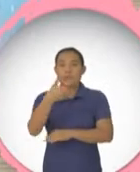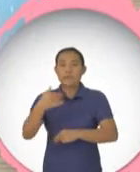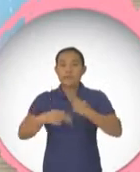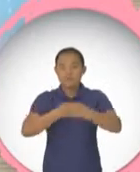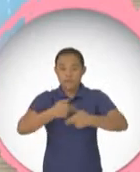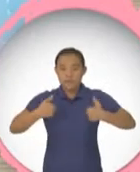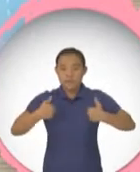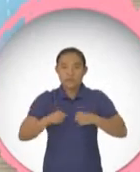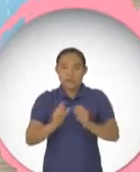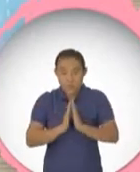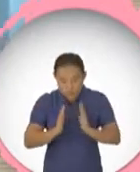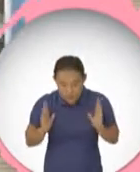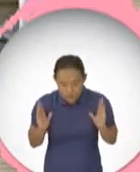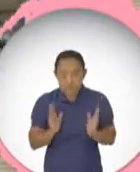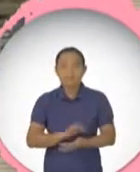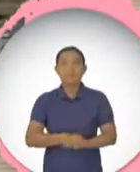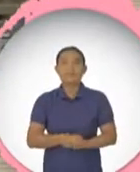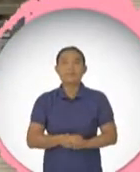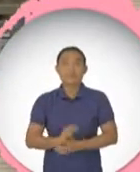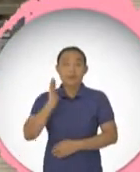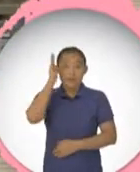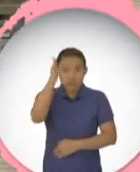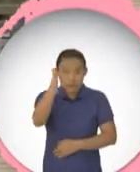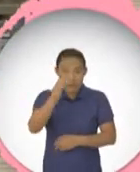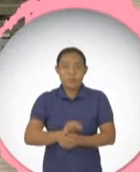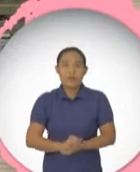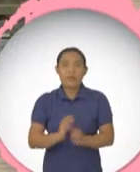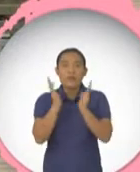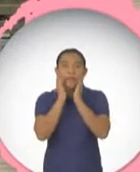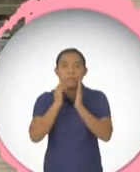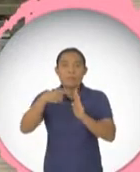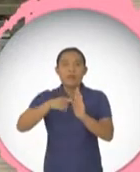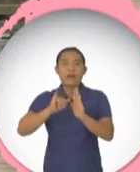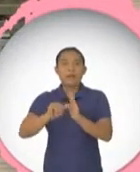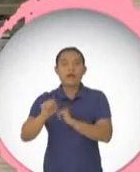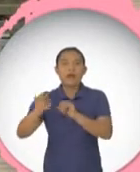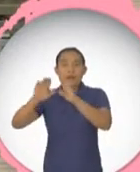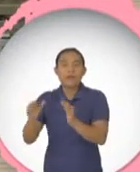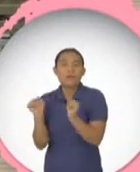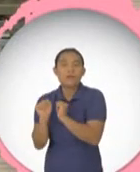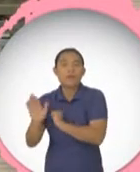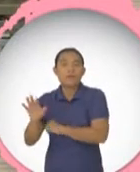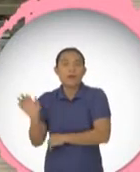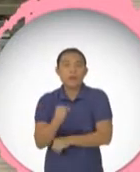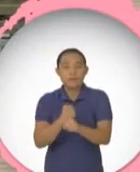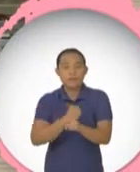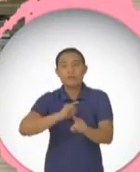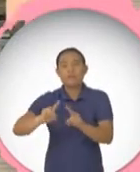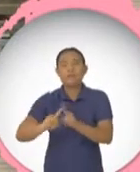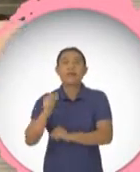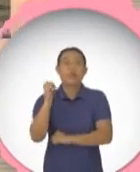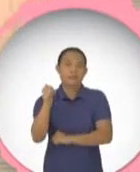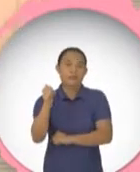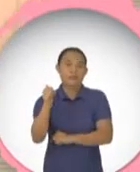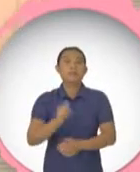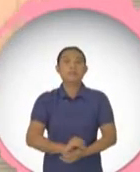สวนดุสิตขอบคุณมากครับครั้งต่อไปนะครับแป้งพายที่เราเตรียมไว้ในตู้เย็นเนี่ยนะครับสามารถนำไปทำพายไส้ต่างๆได้อีกหลากหล